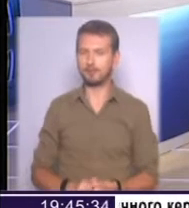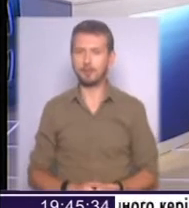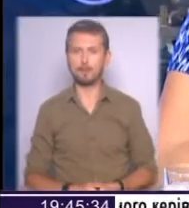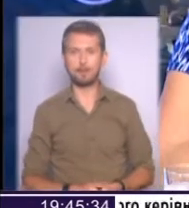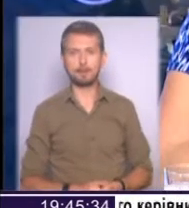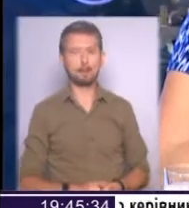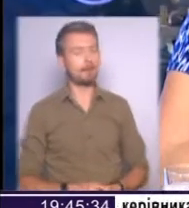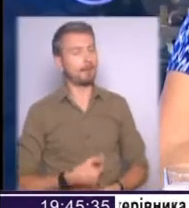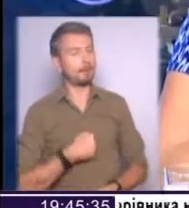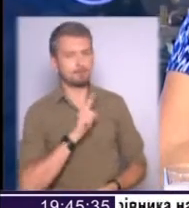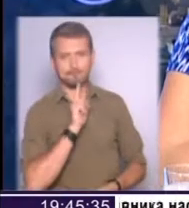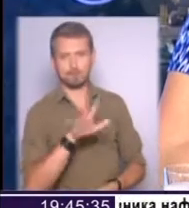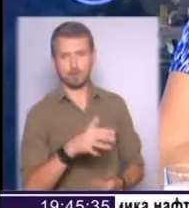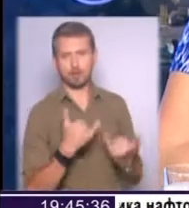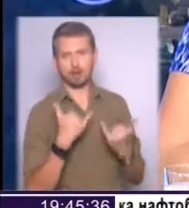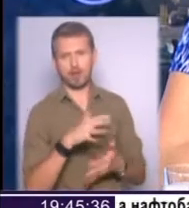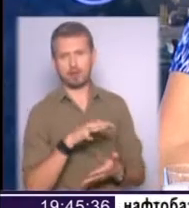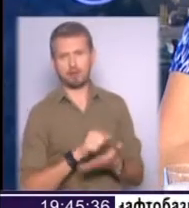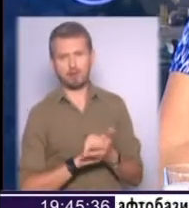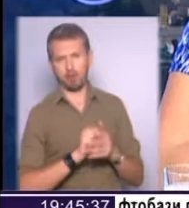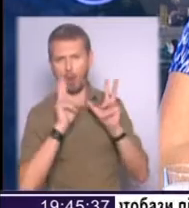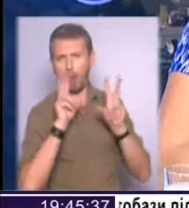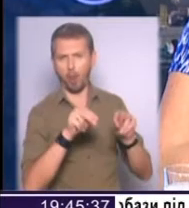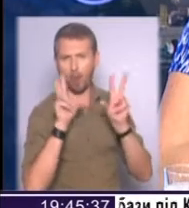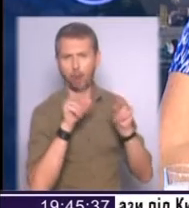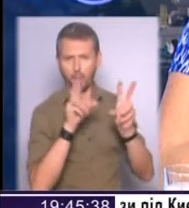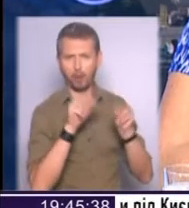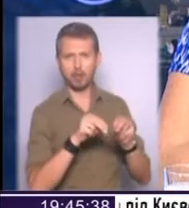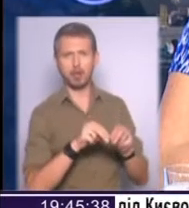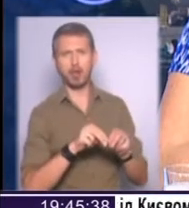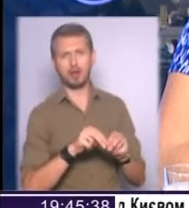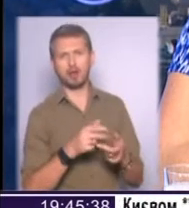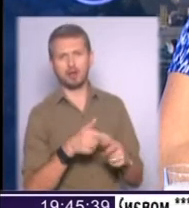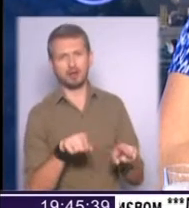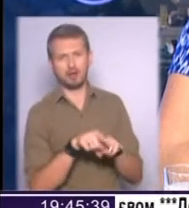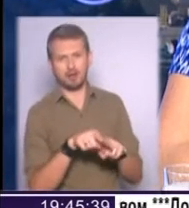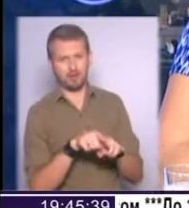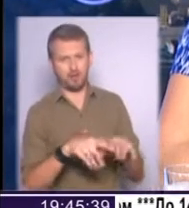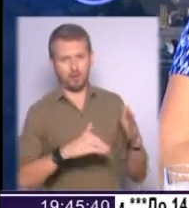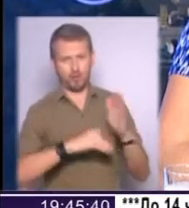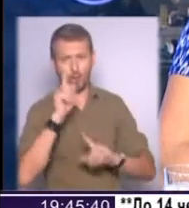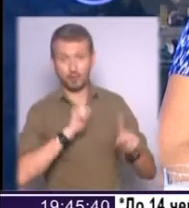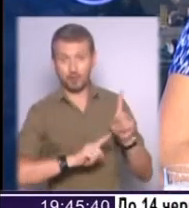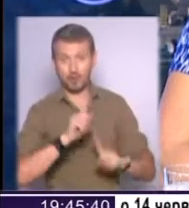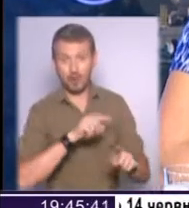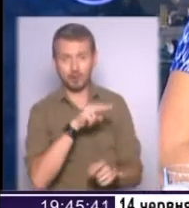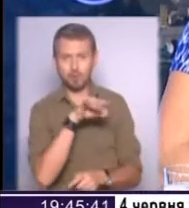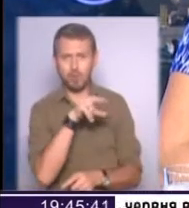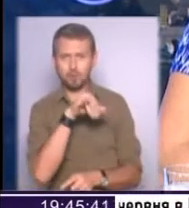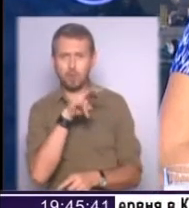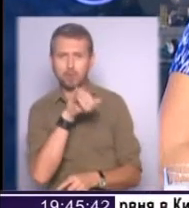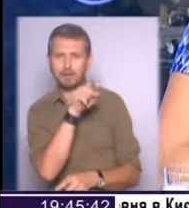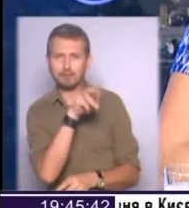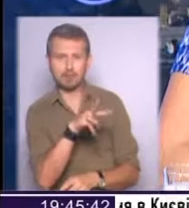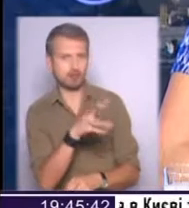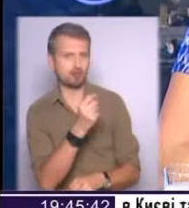Я не буду зараз займатися популізмом, тому що популізму у Верховній Раді, концентрація популізму більша, як будь-в якому іншому